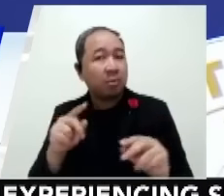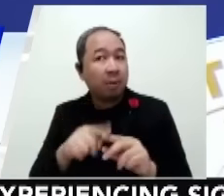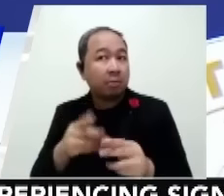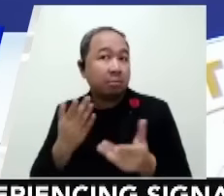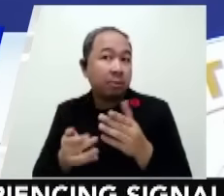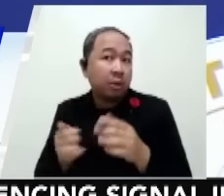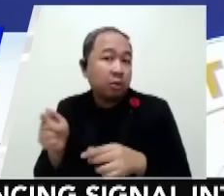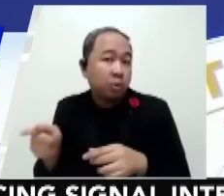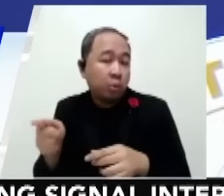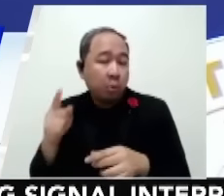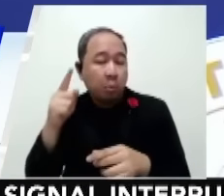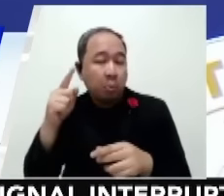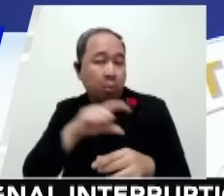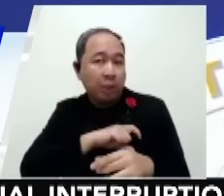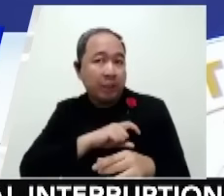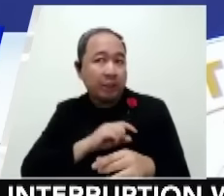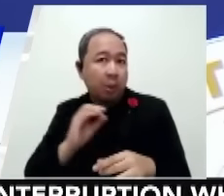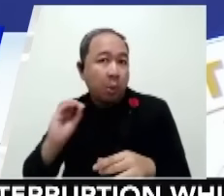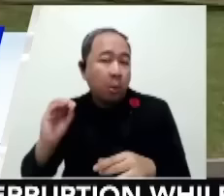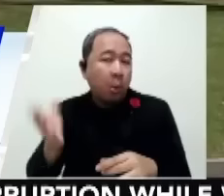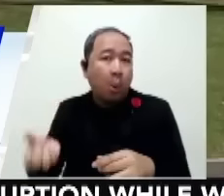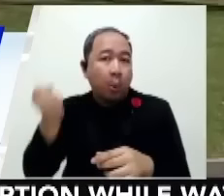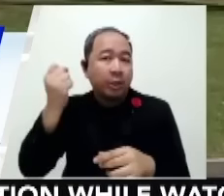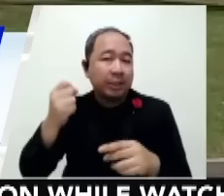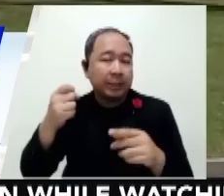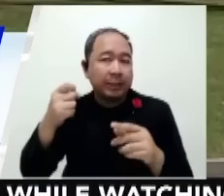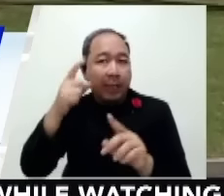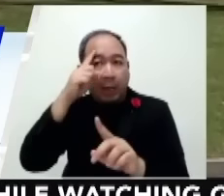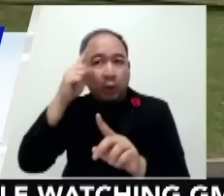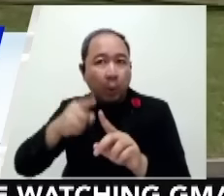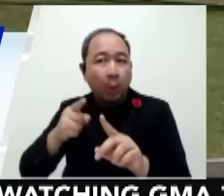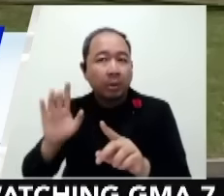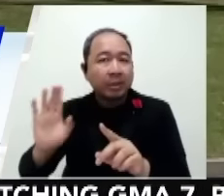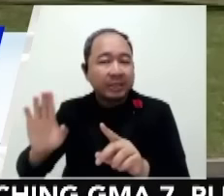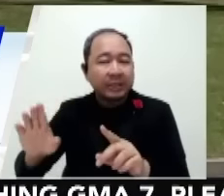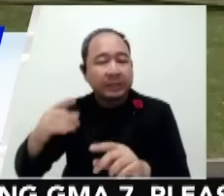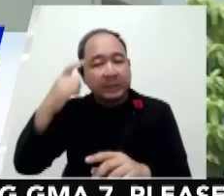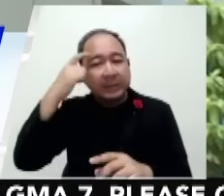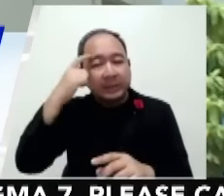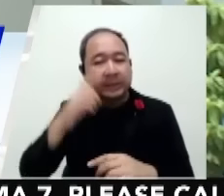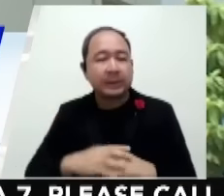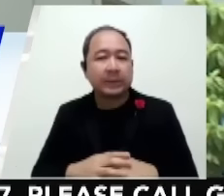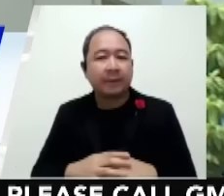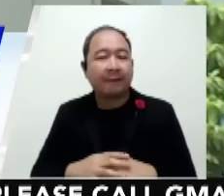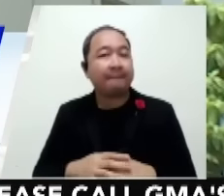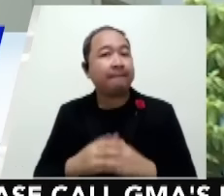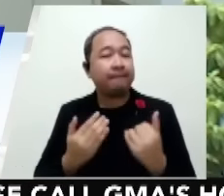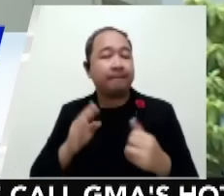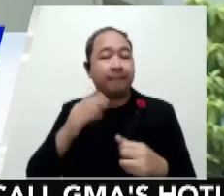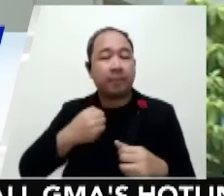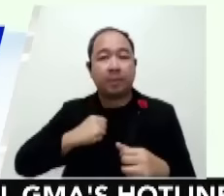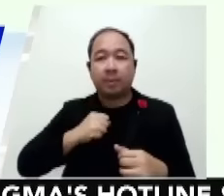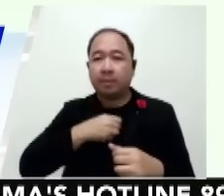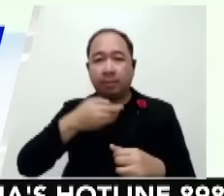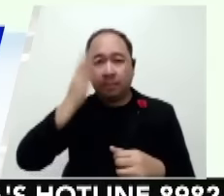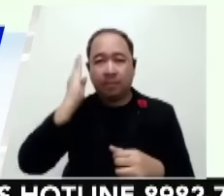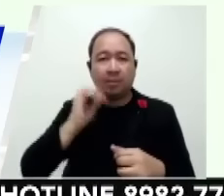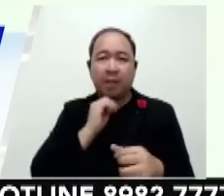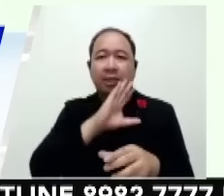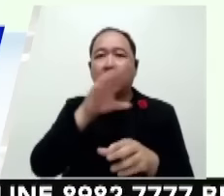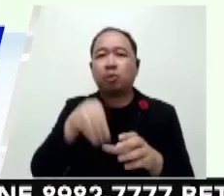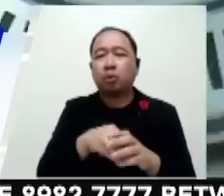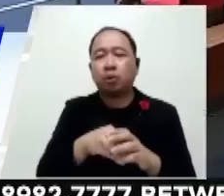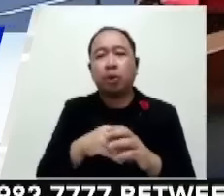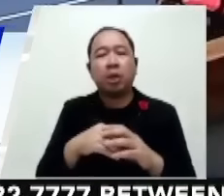na nasa isip niya. Hindi raw dadalo si De La Rosa sa investigasyon ng Kamara sa War on Drugs dahil sa